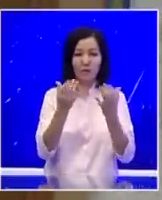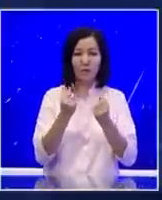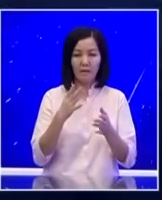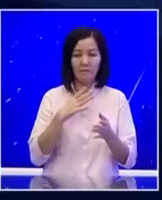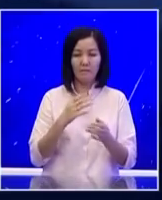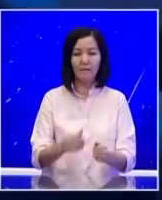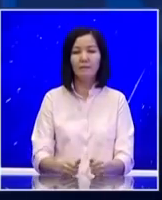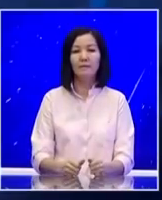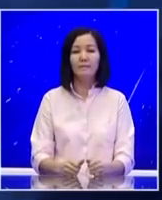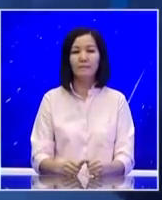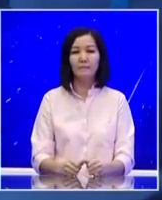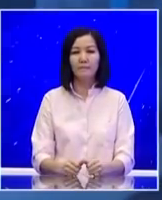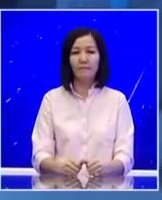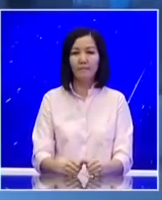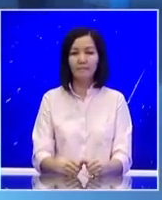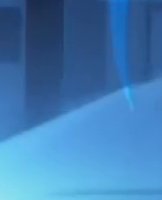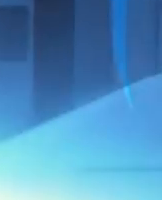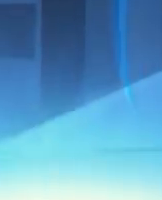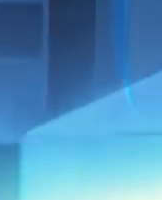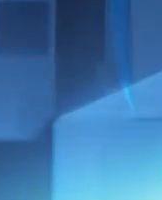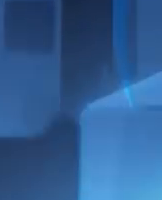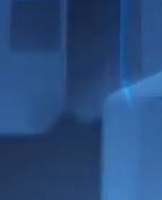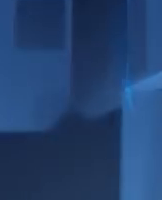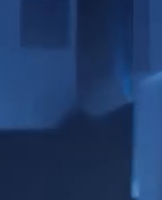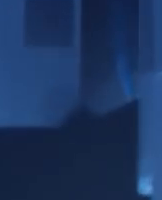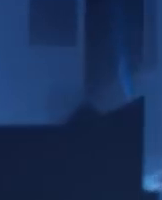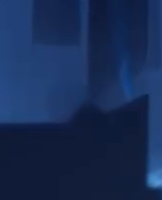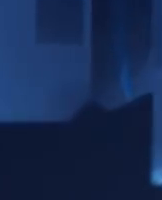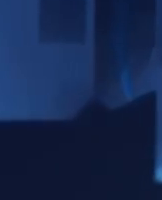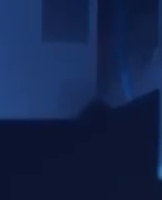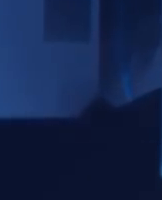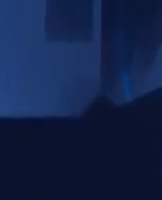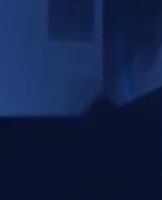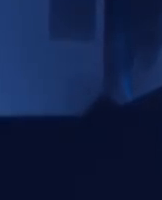жағдайлары бар. Гүлжанат Мақұлжанова, Нәдір Хамзин, Жетісу телеарнасы.